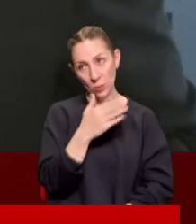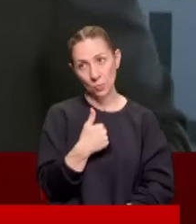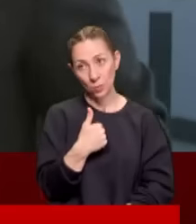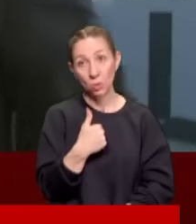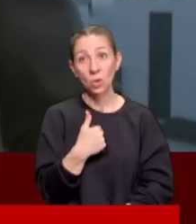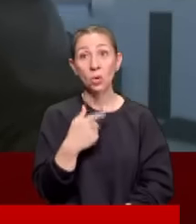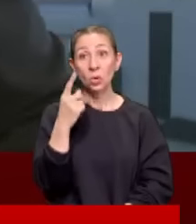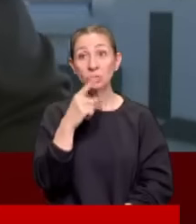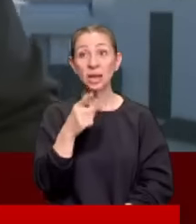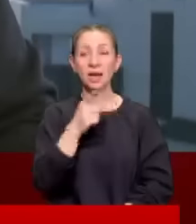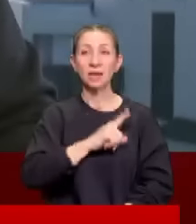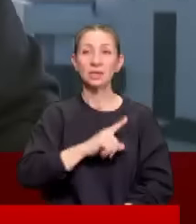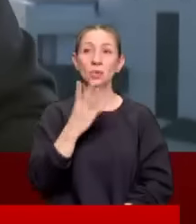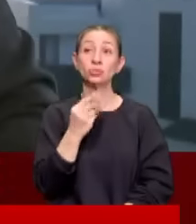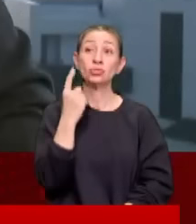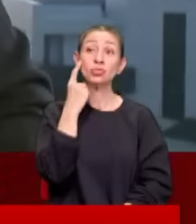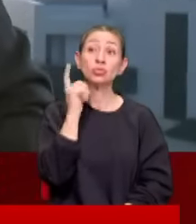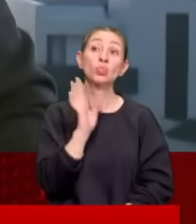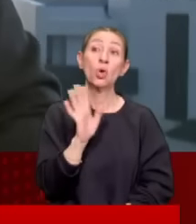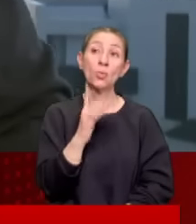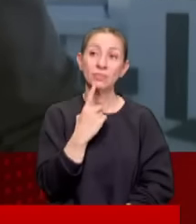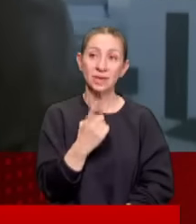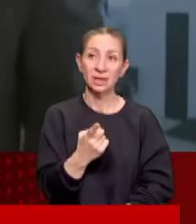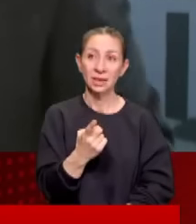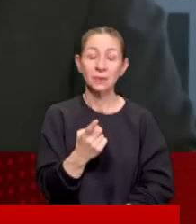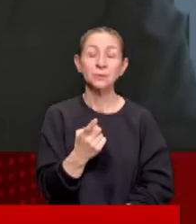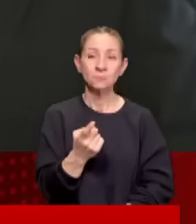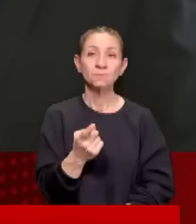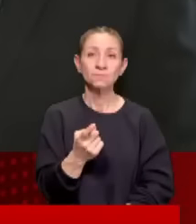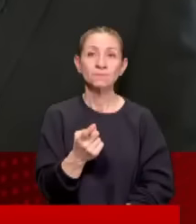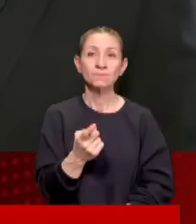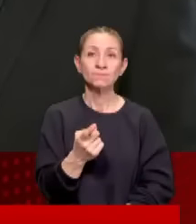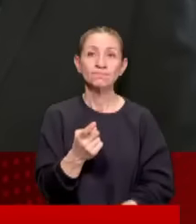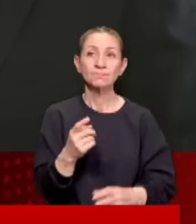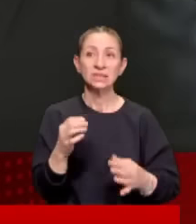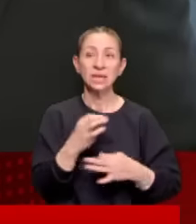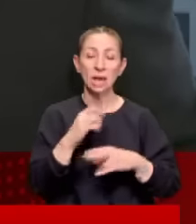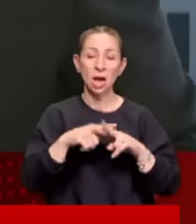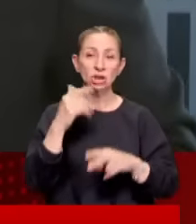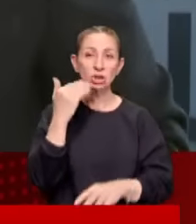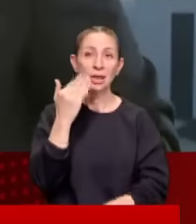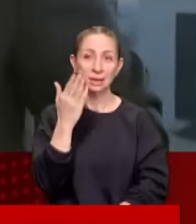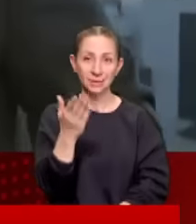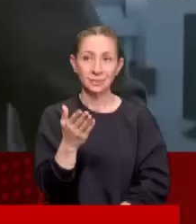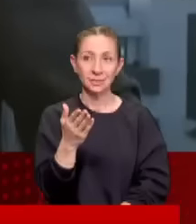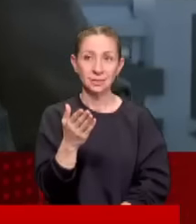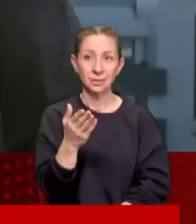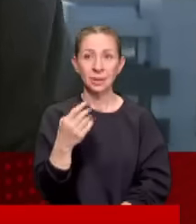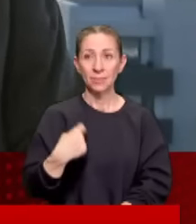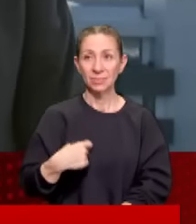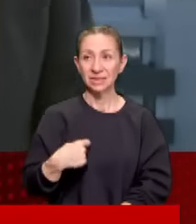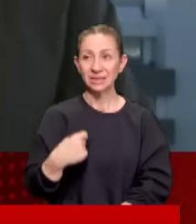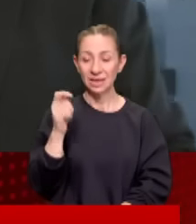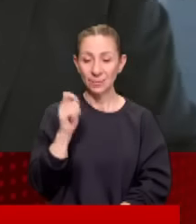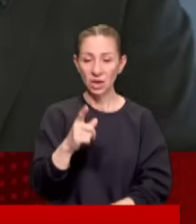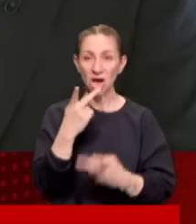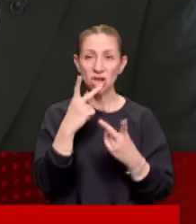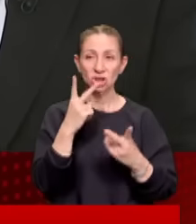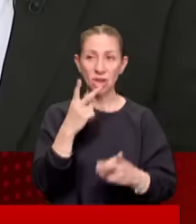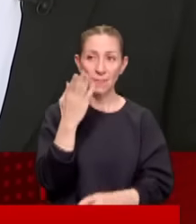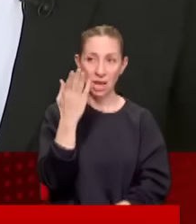Dolayısıyla ben aday olacağını düşünmüyorum dedim. Ve nitekim Sayın Akşener de pazartesi günü yapmış